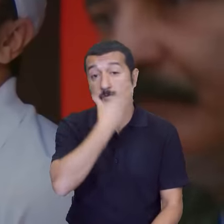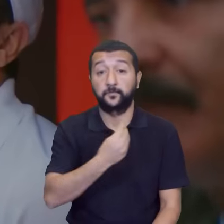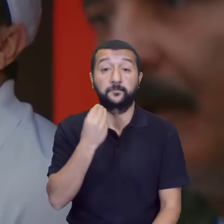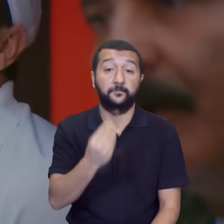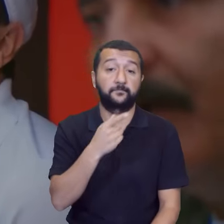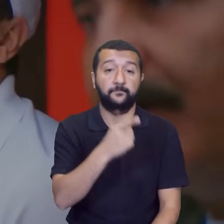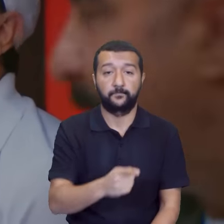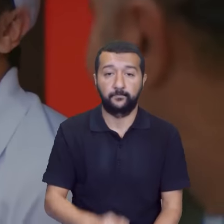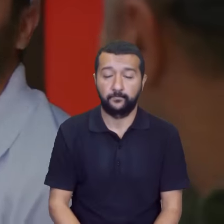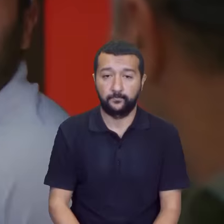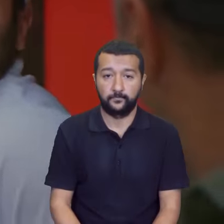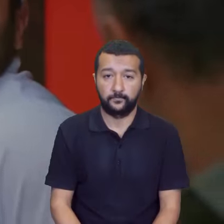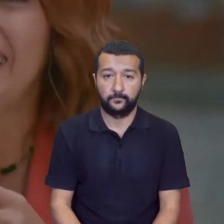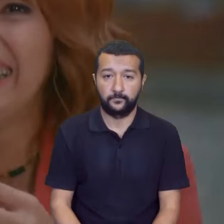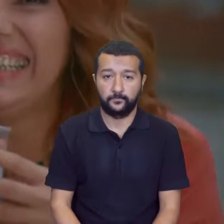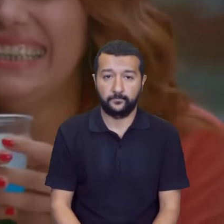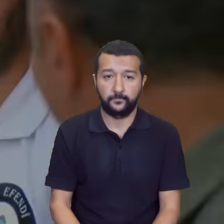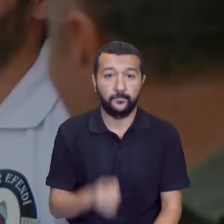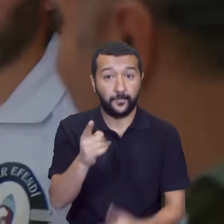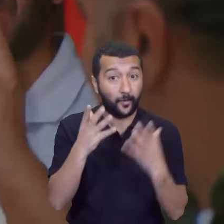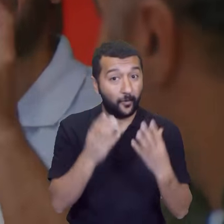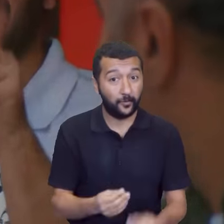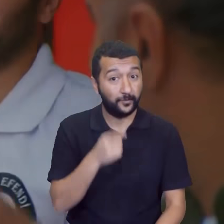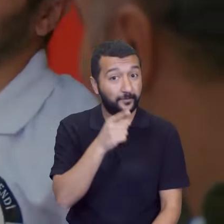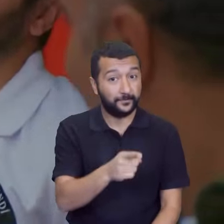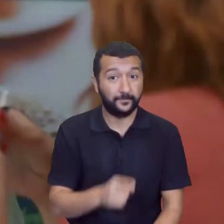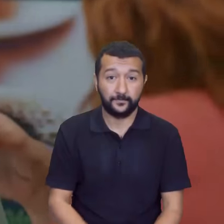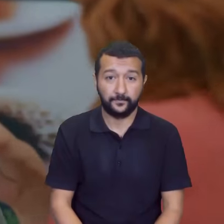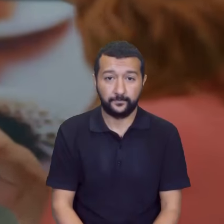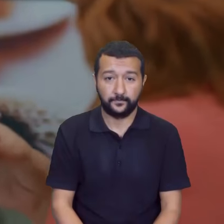güzel. Yadigar şımarık sırıttı.